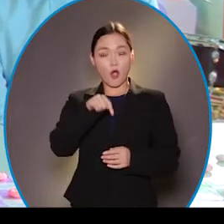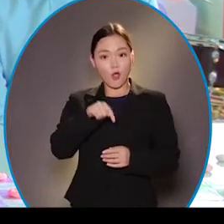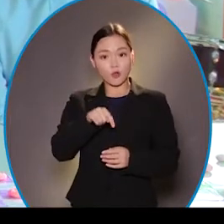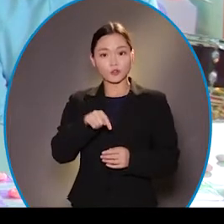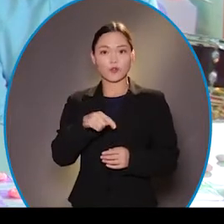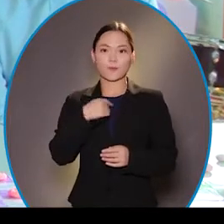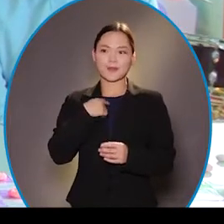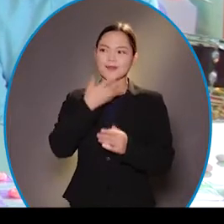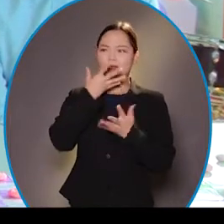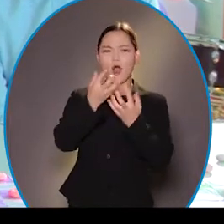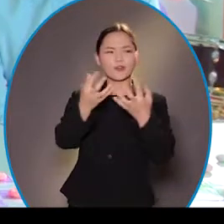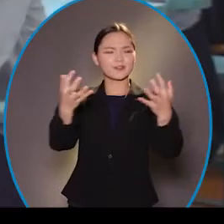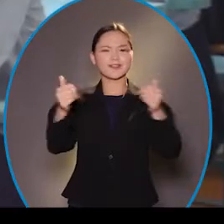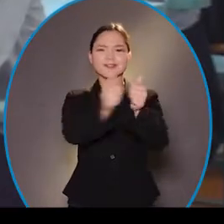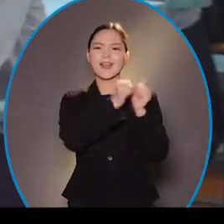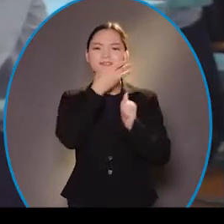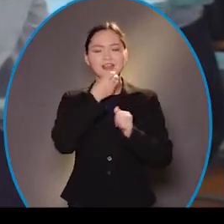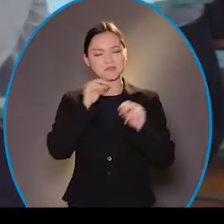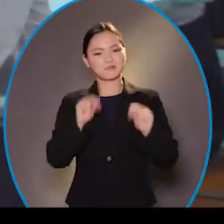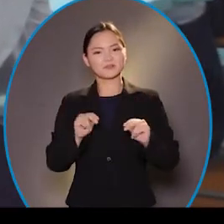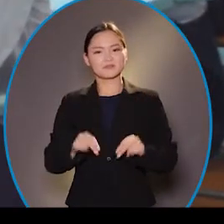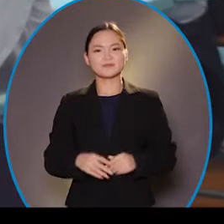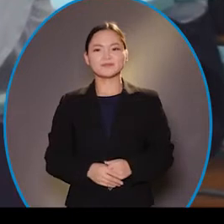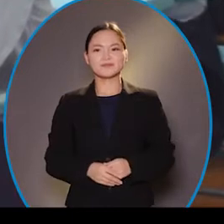одон нөхдөд болсон.